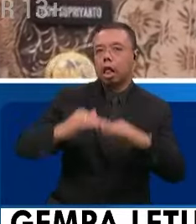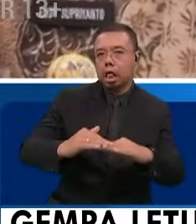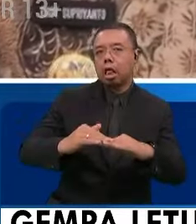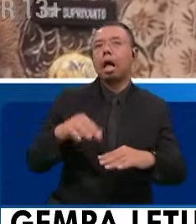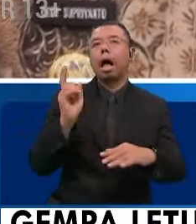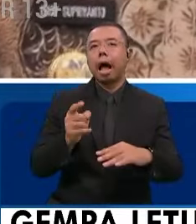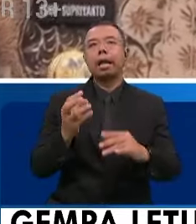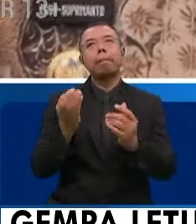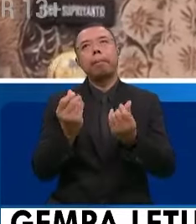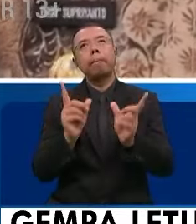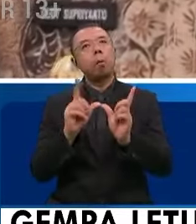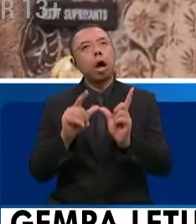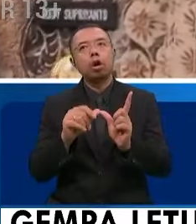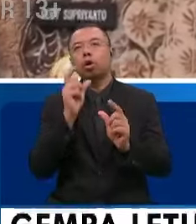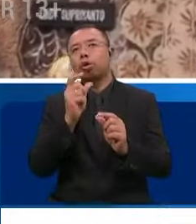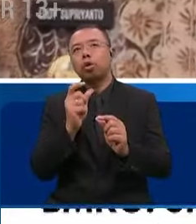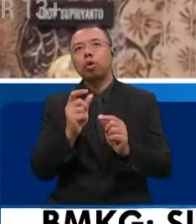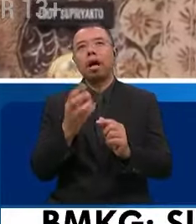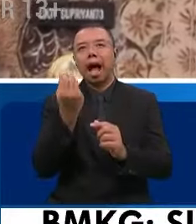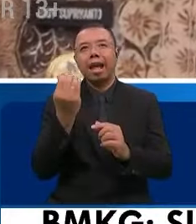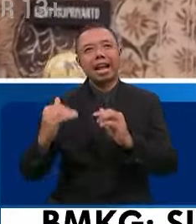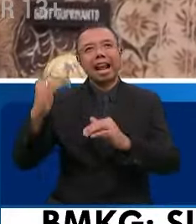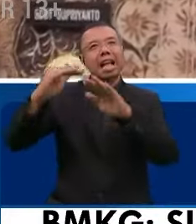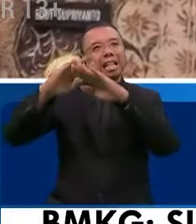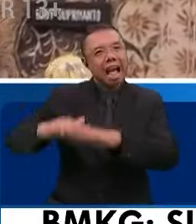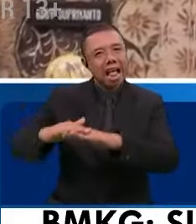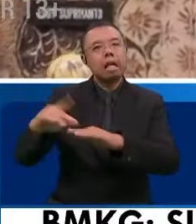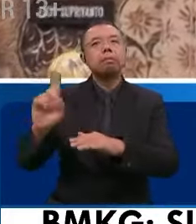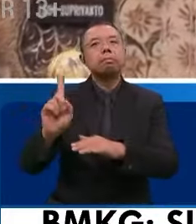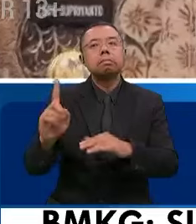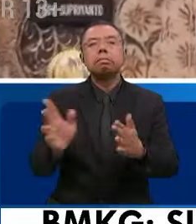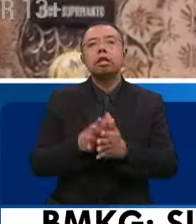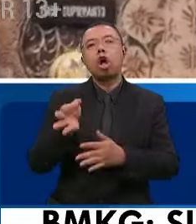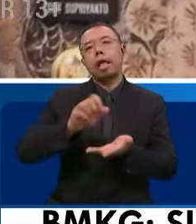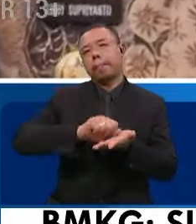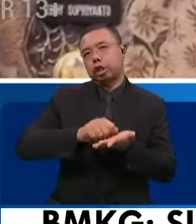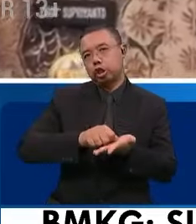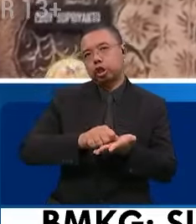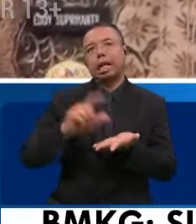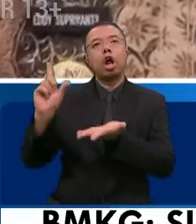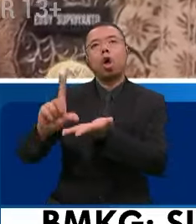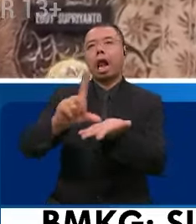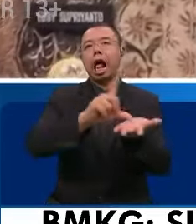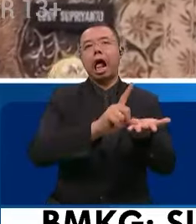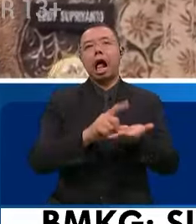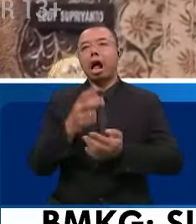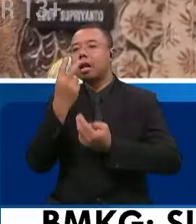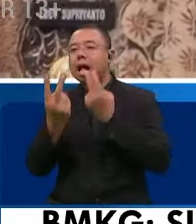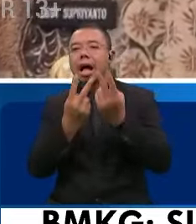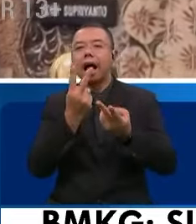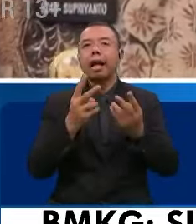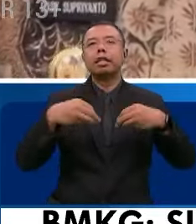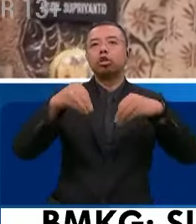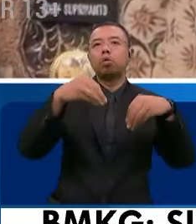beberapa warung tekan inflasi di setiap kelurahan yang ada di Kota Madiun, yang kita menjajakan barang